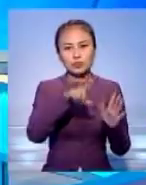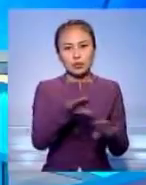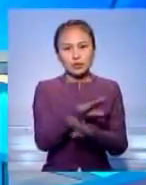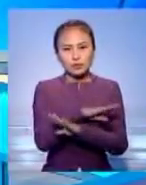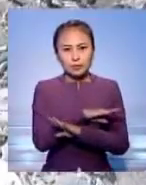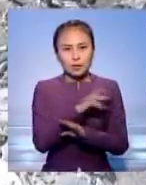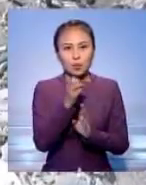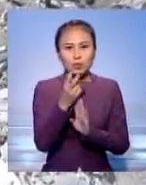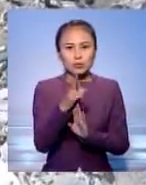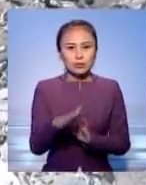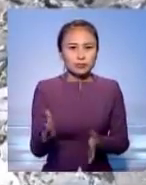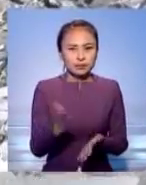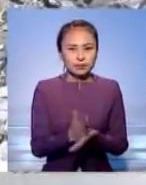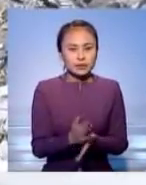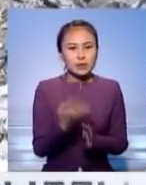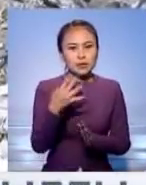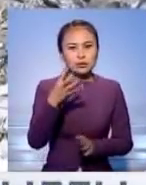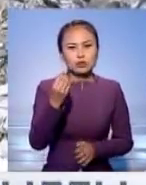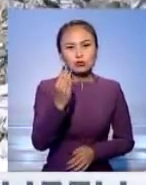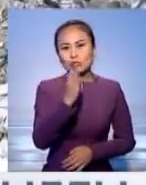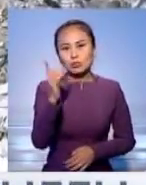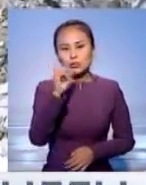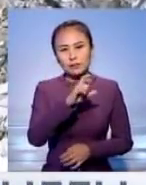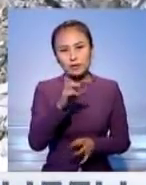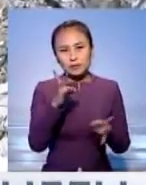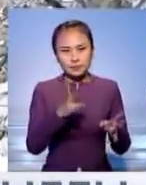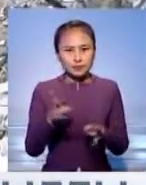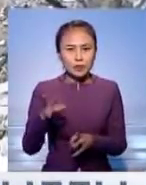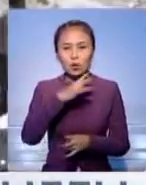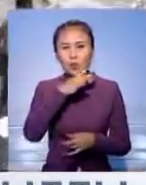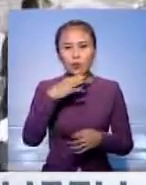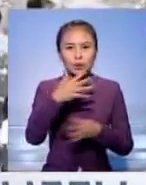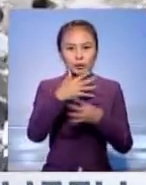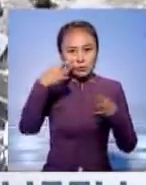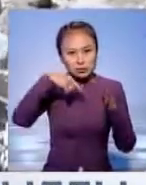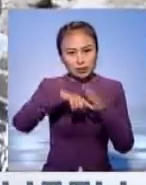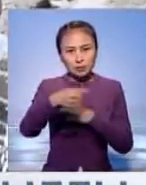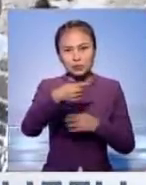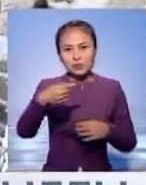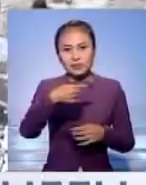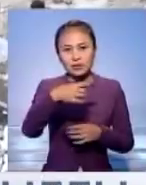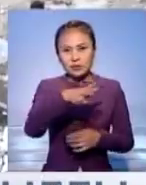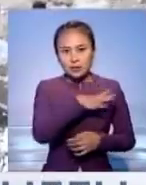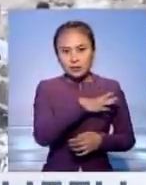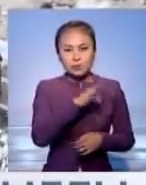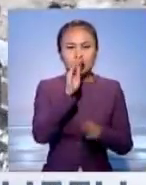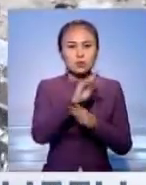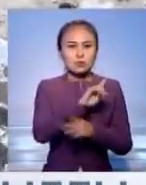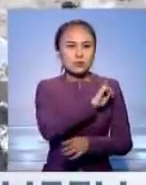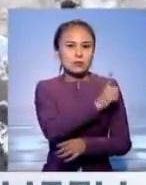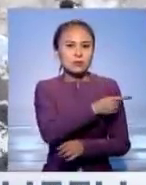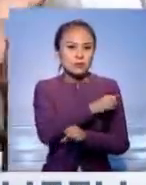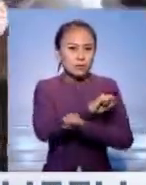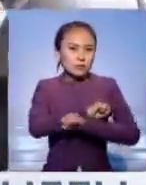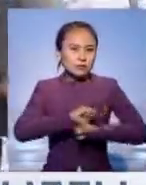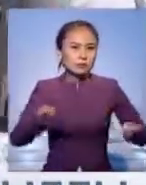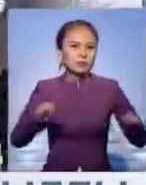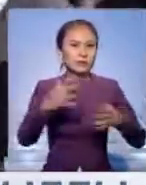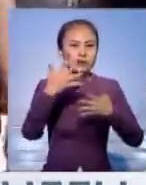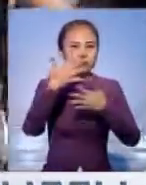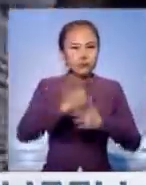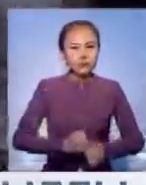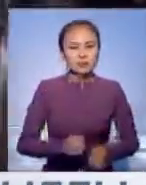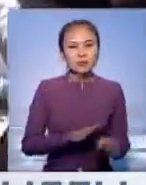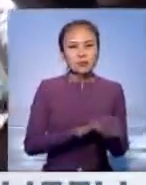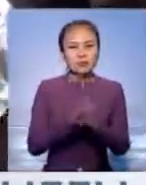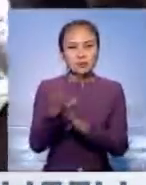12 бала бар. Тағы 40-тан астам адам жарақат алды. Қойма көпқабатты үйдің бірінші қабатында орналасқан екен, бірақ күшті жарылыстан ғимараттың түгі